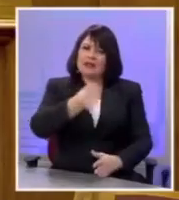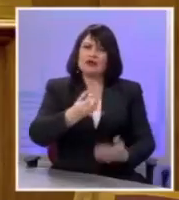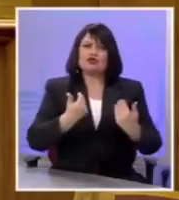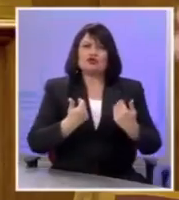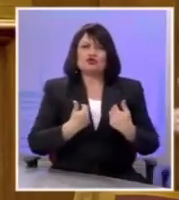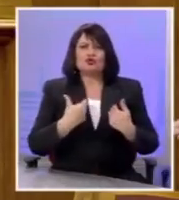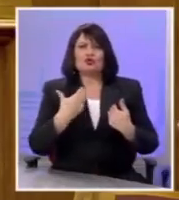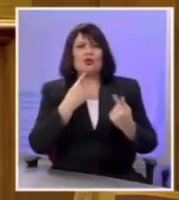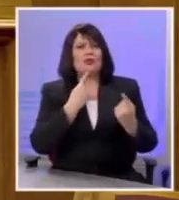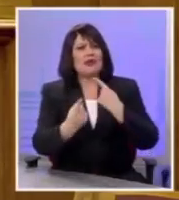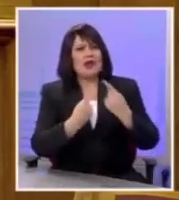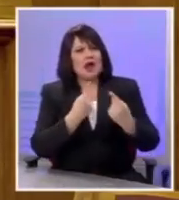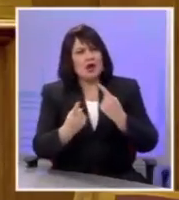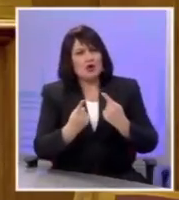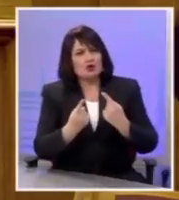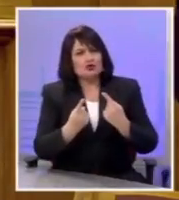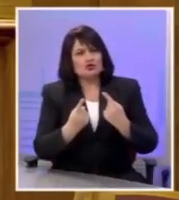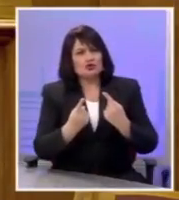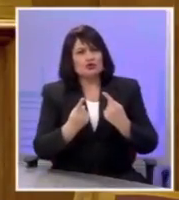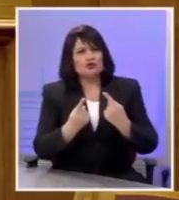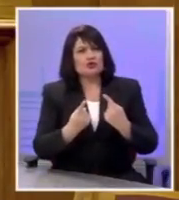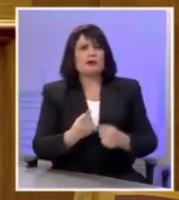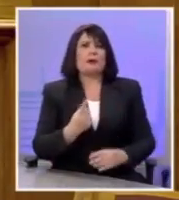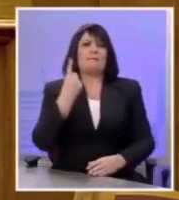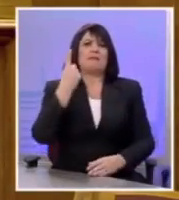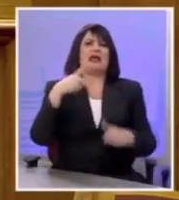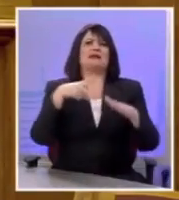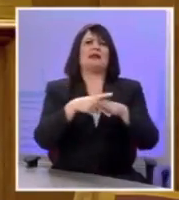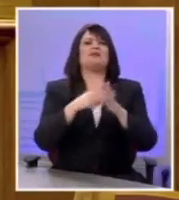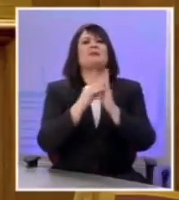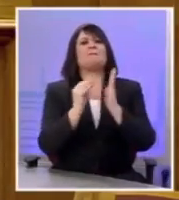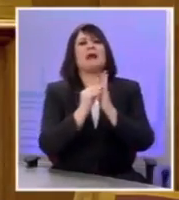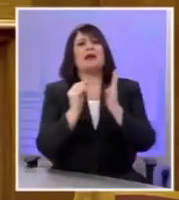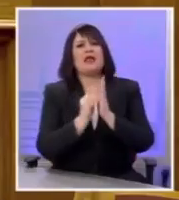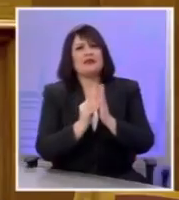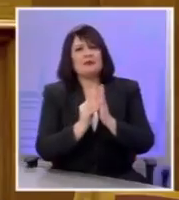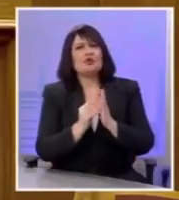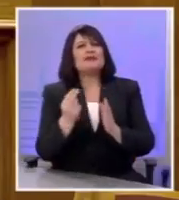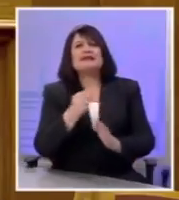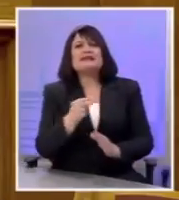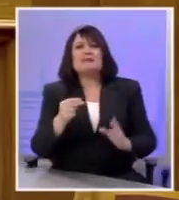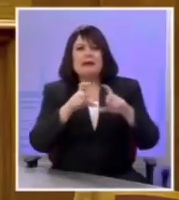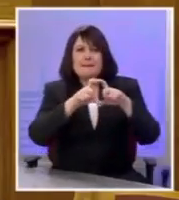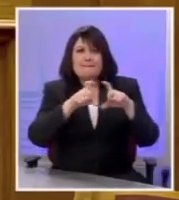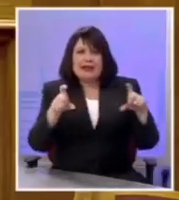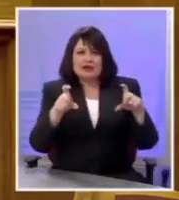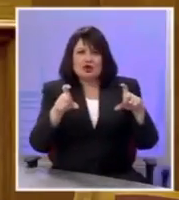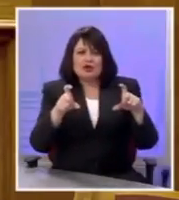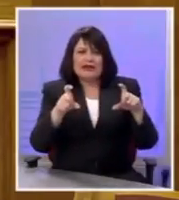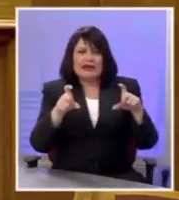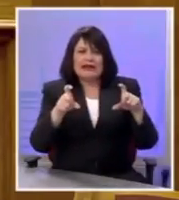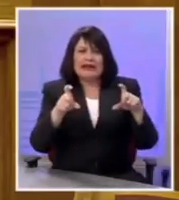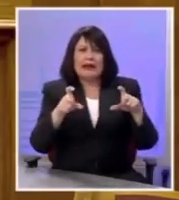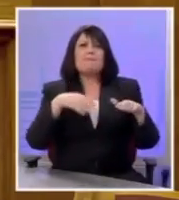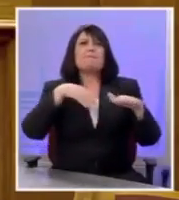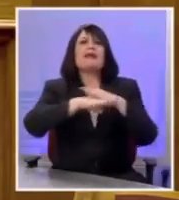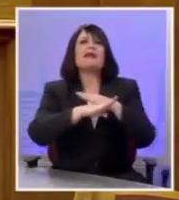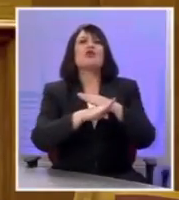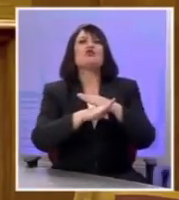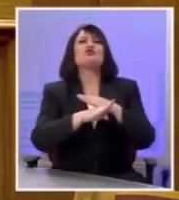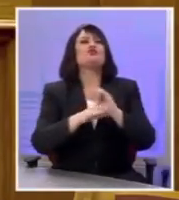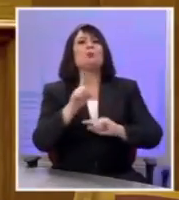μπορεί να γίνει διάλογος. Να πάρω μία τράπεζα. Τι είναι η μετοχική σύνθεση της Πειραιώς, για